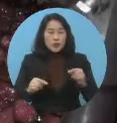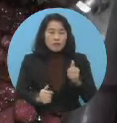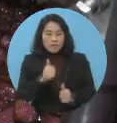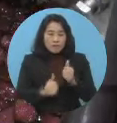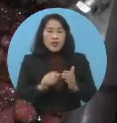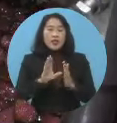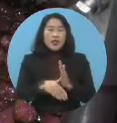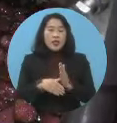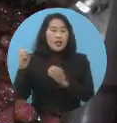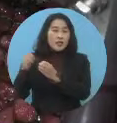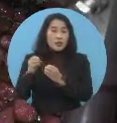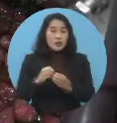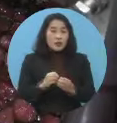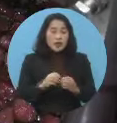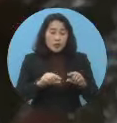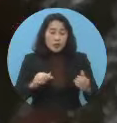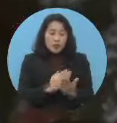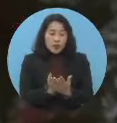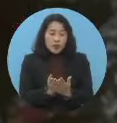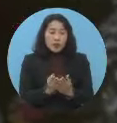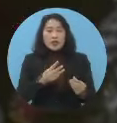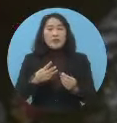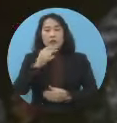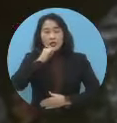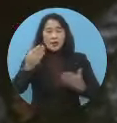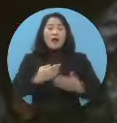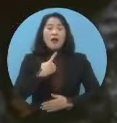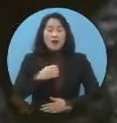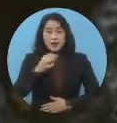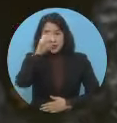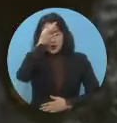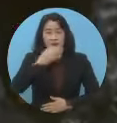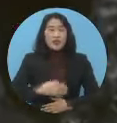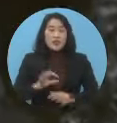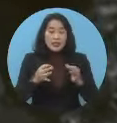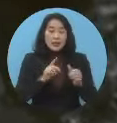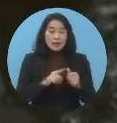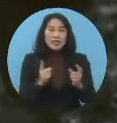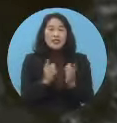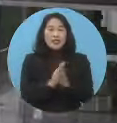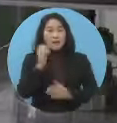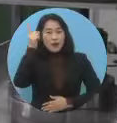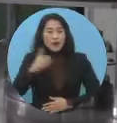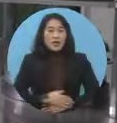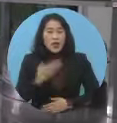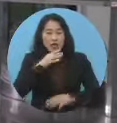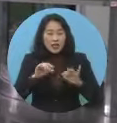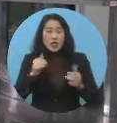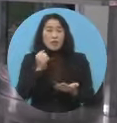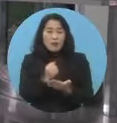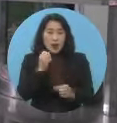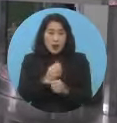파워브랜드 대전 전통식품 부문에서 동상을 받은 기술인데 김 조 씨가 직접 개발했습니다 설탕대신